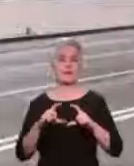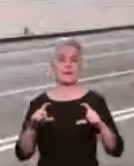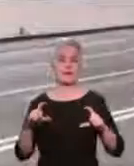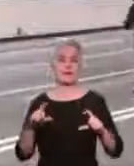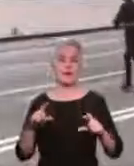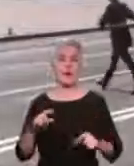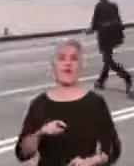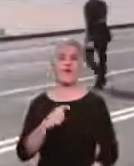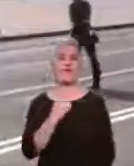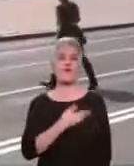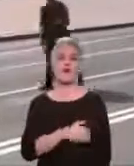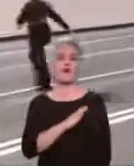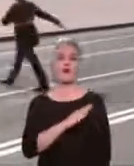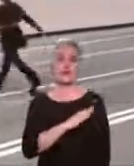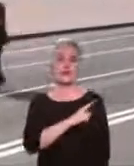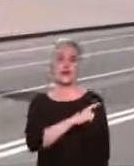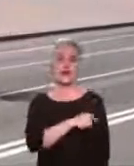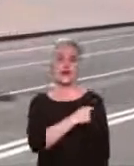ради.